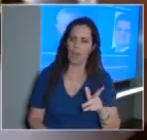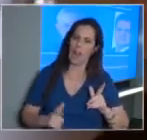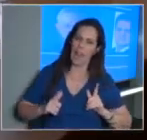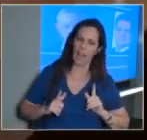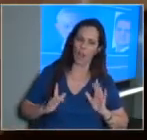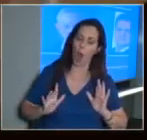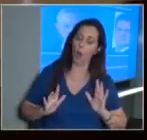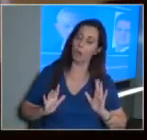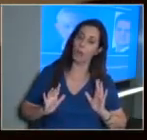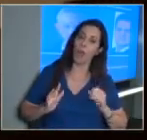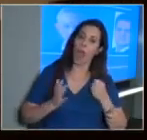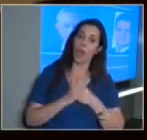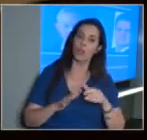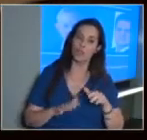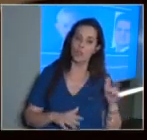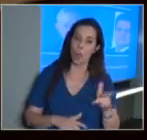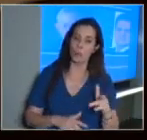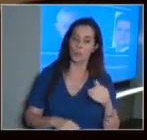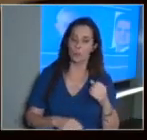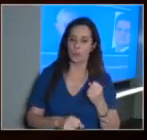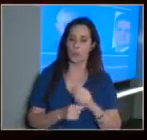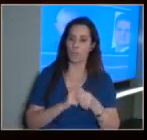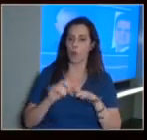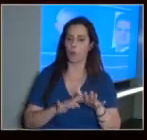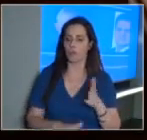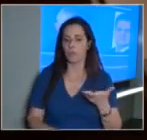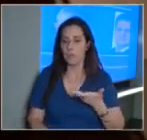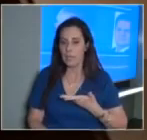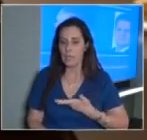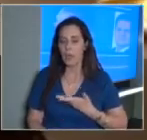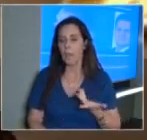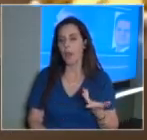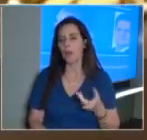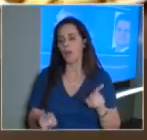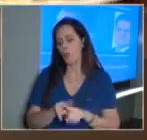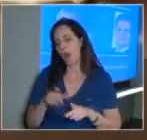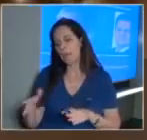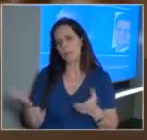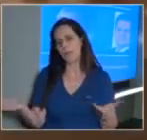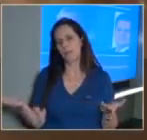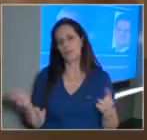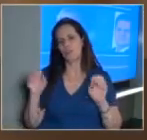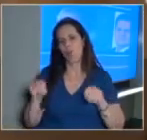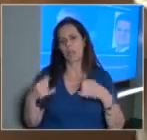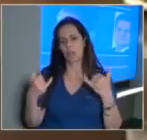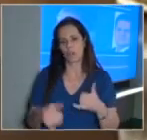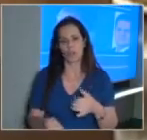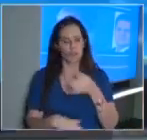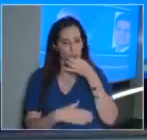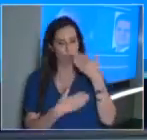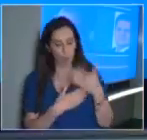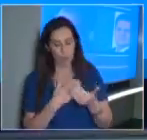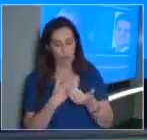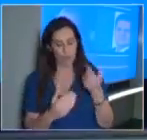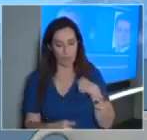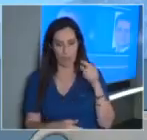ולחכות בצד עד שהאופוזיציה תהפוך לקואליציה ונקבל שכפול של הימין ששולט עכשיו. טוב, שאלה אחרונה,